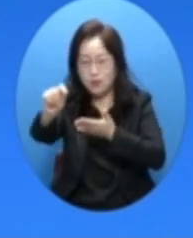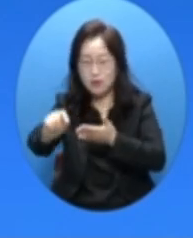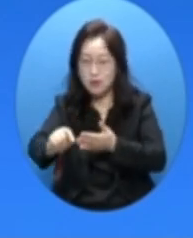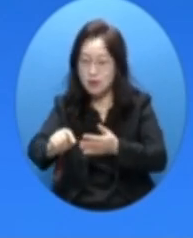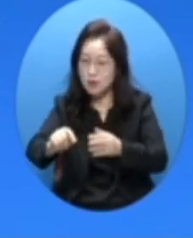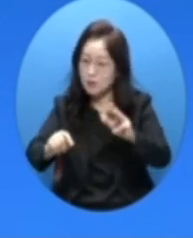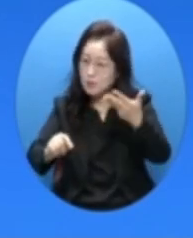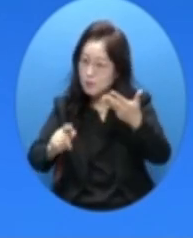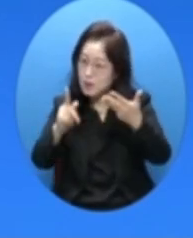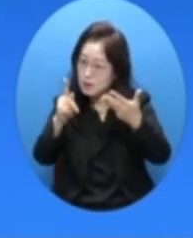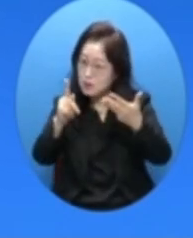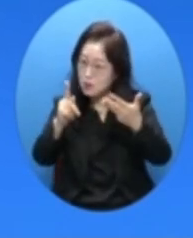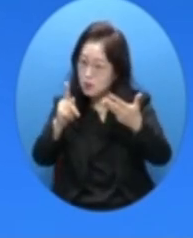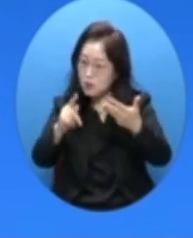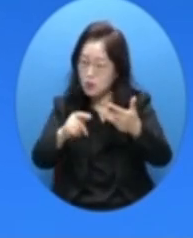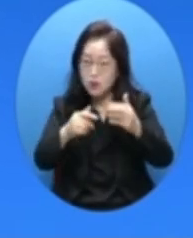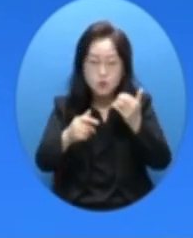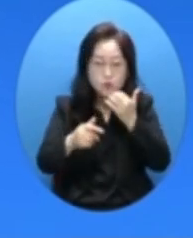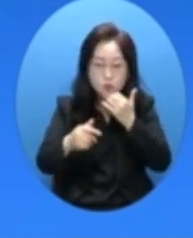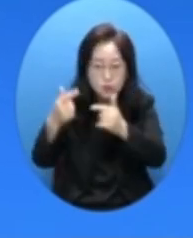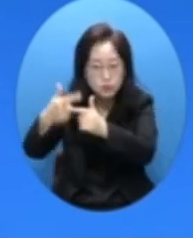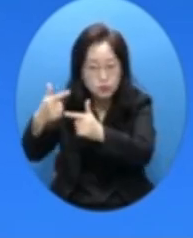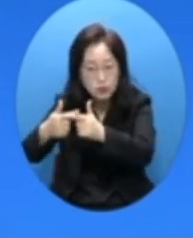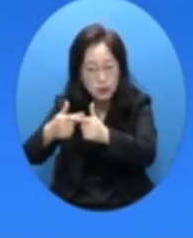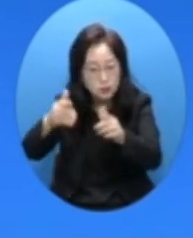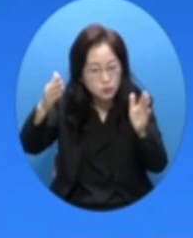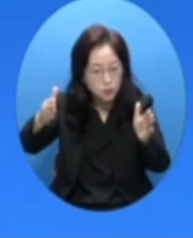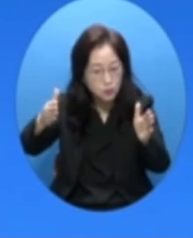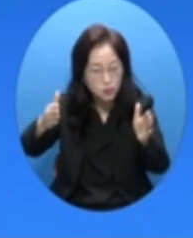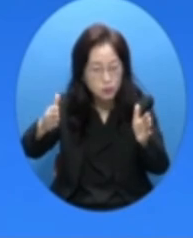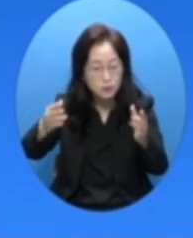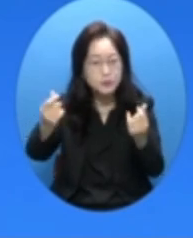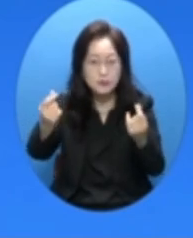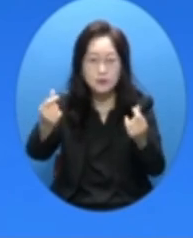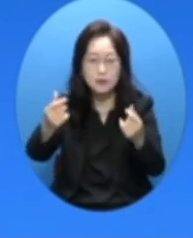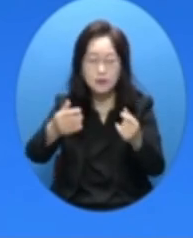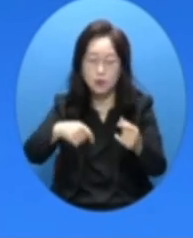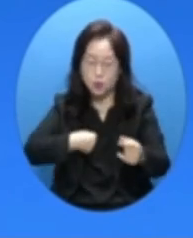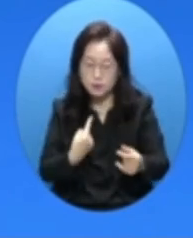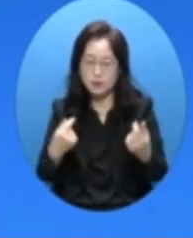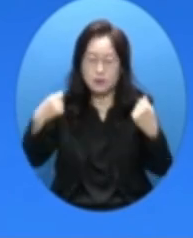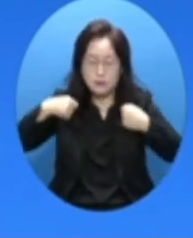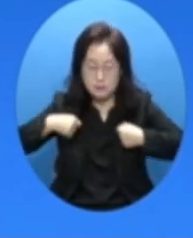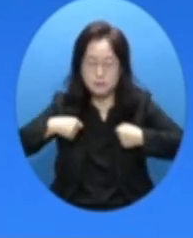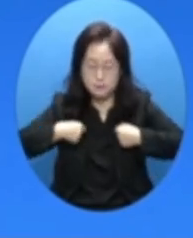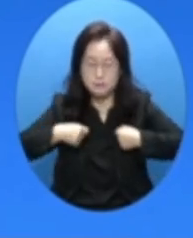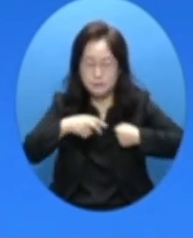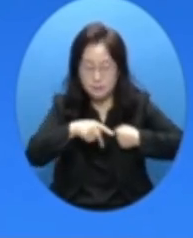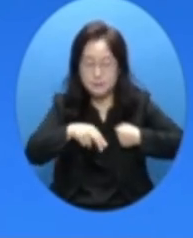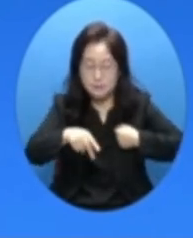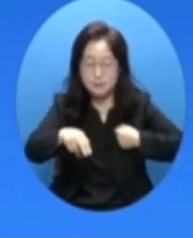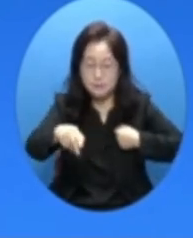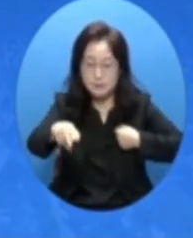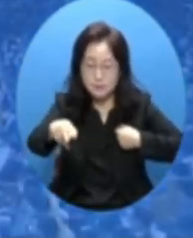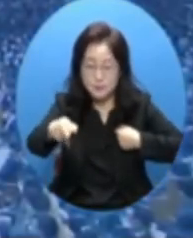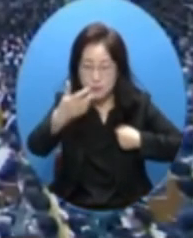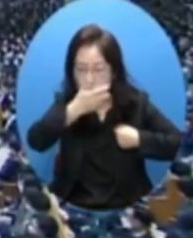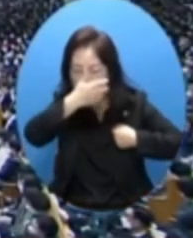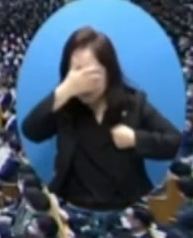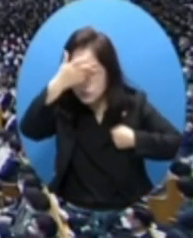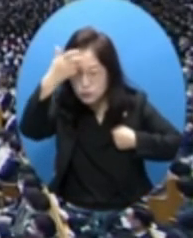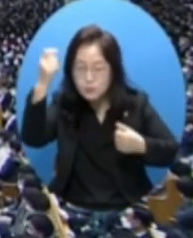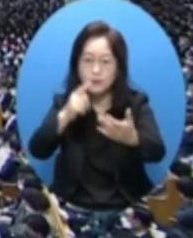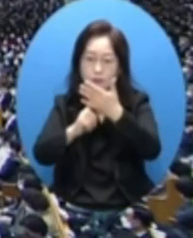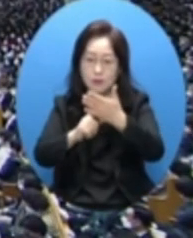두 배가 되는 거리를 혼자 개나리꽃집 하나 짊어지고 갑니다 그때 꿈에 하늘나라에서